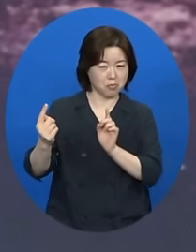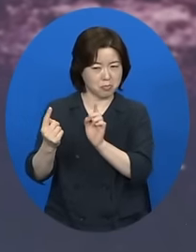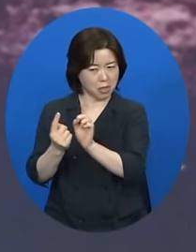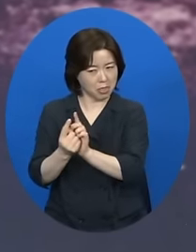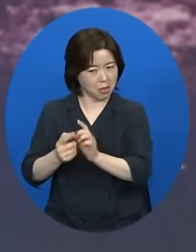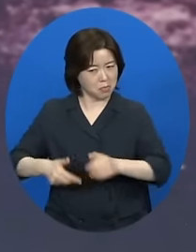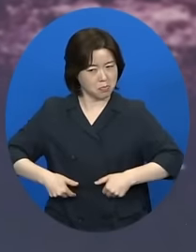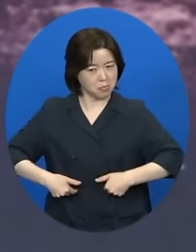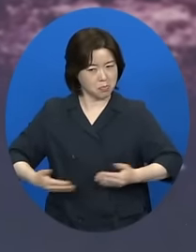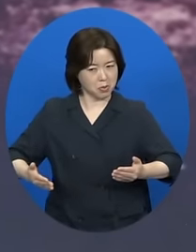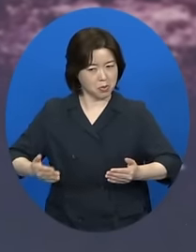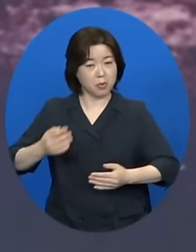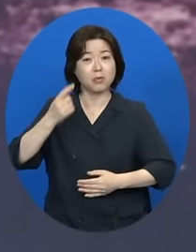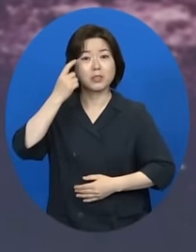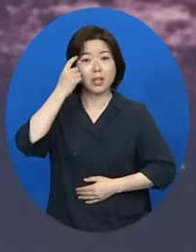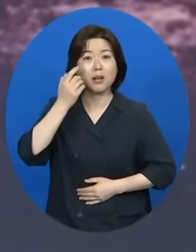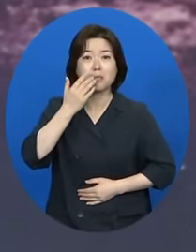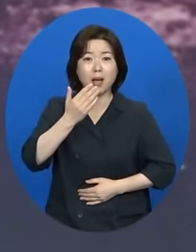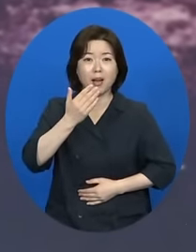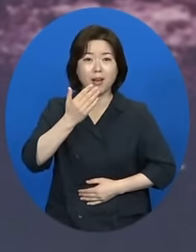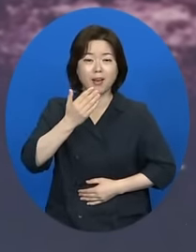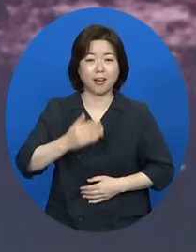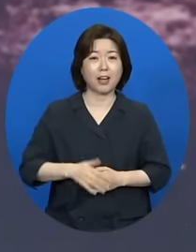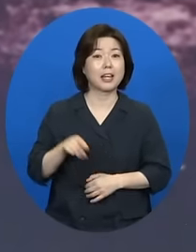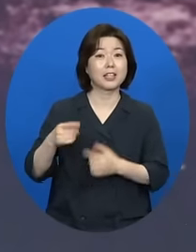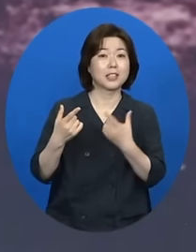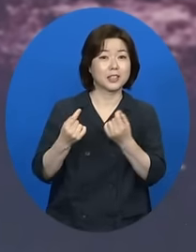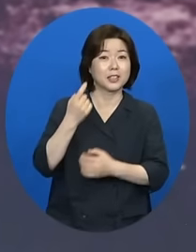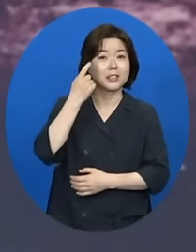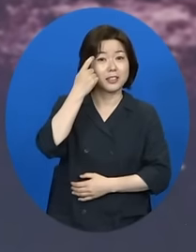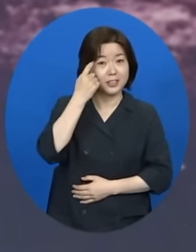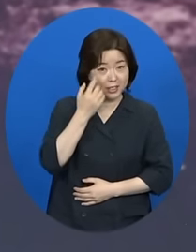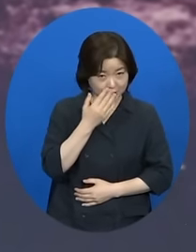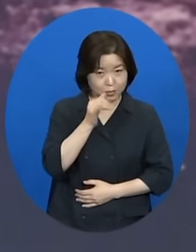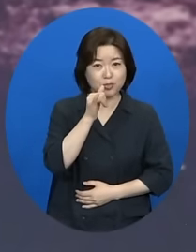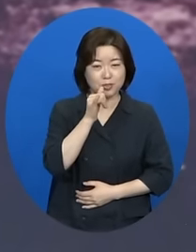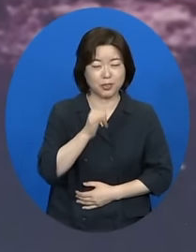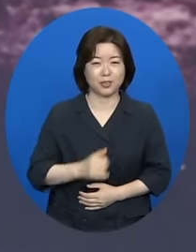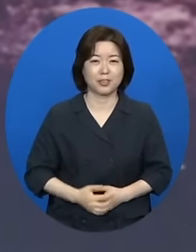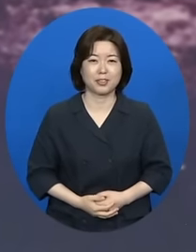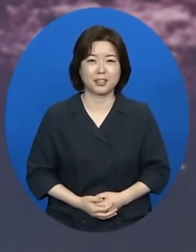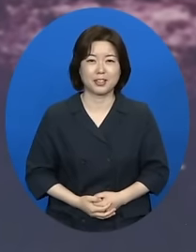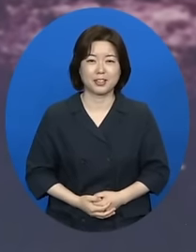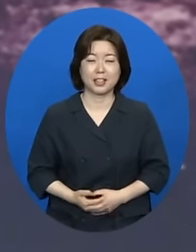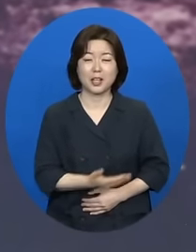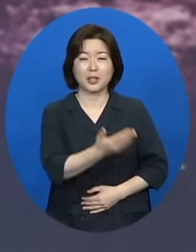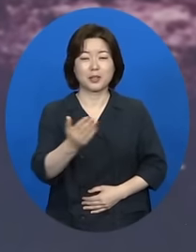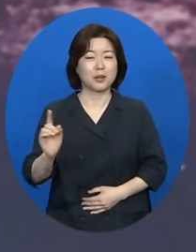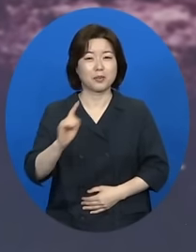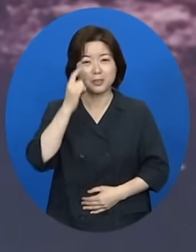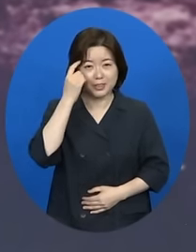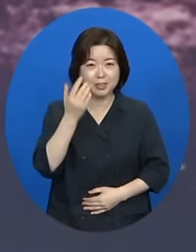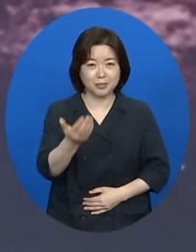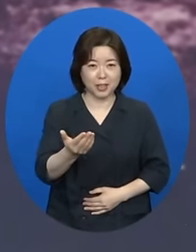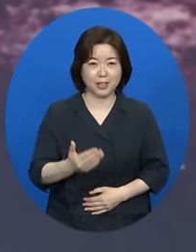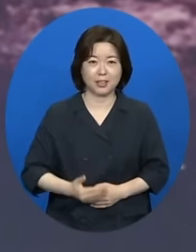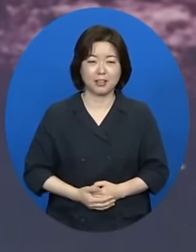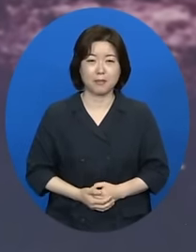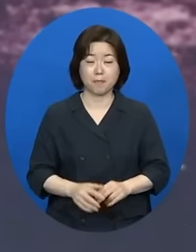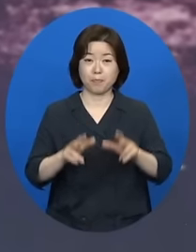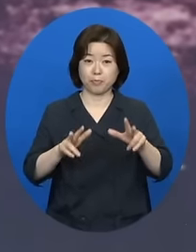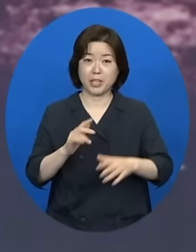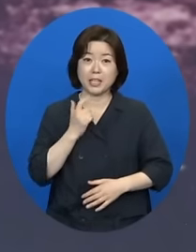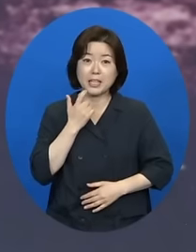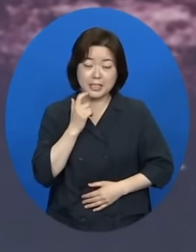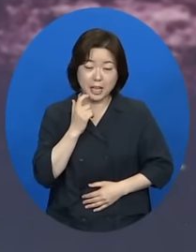필요는 없다. 이렇게 생각할 수 있다는 것입니다. 여러분 어떻게 생각하십니까? 지금 이 야곱의